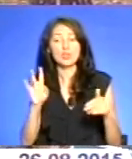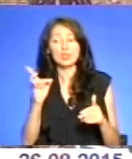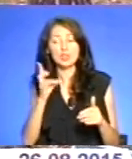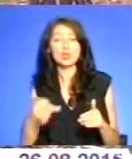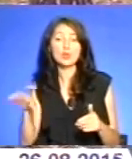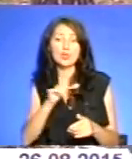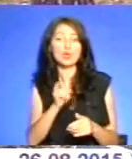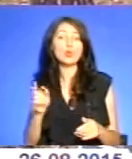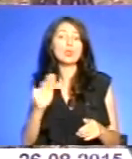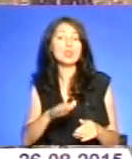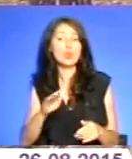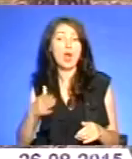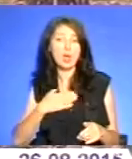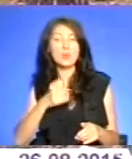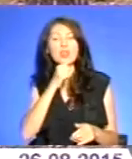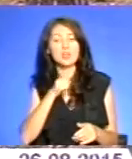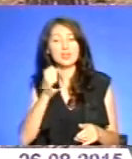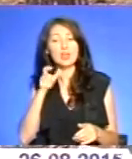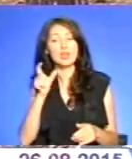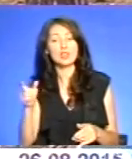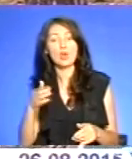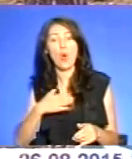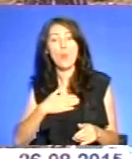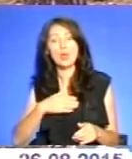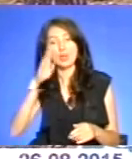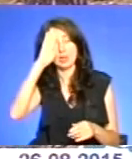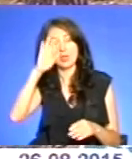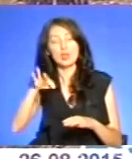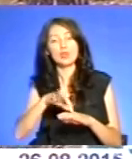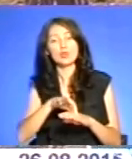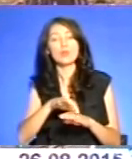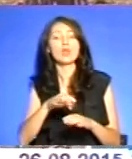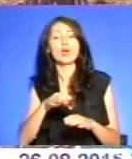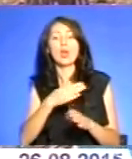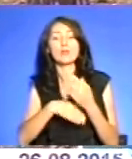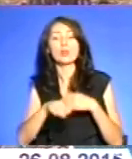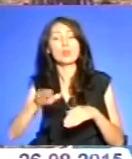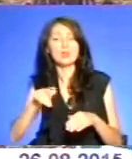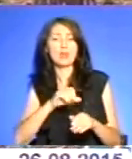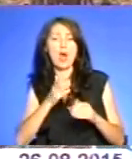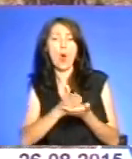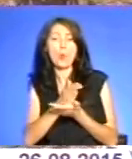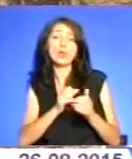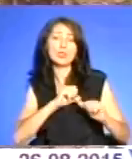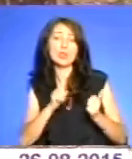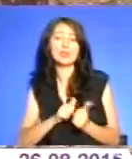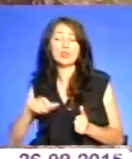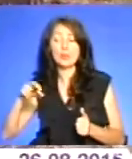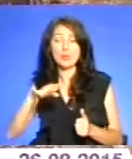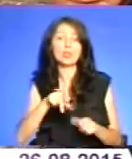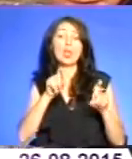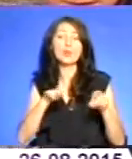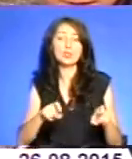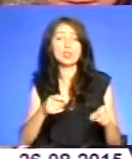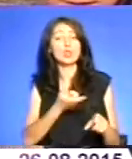люди з діточками, і ми старші. У мене чоловік інвалід після операції на серці, ми собі пішли, посиділи, дуже